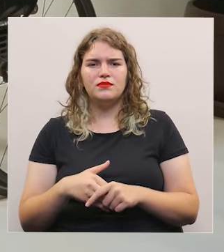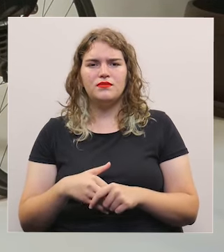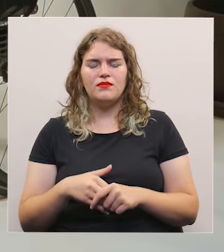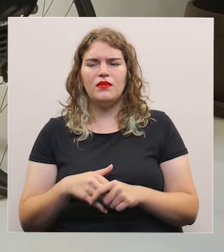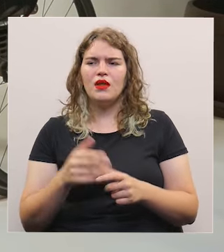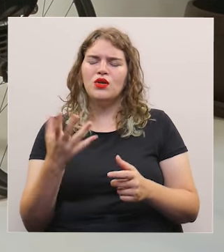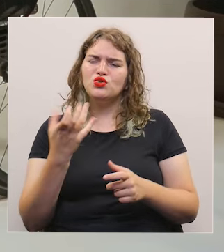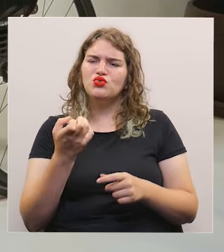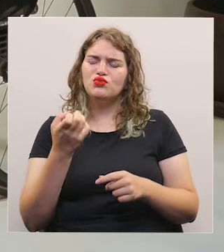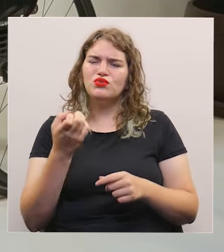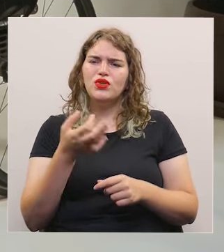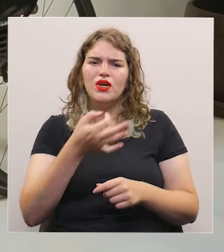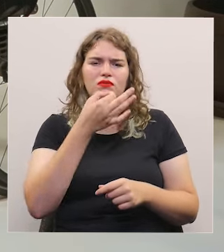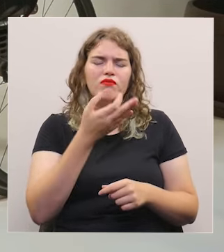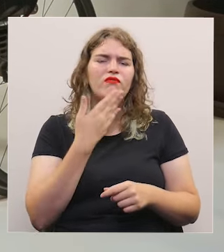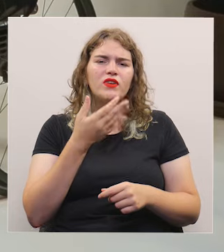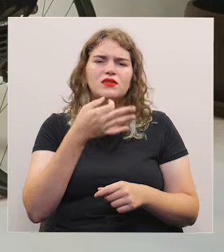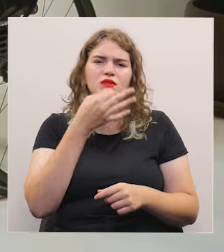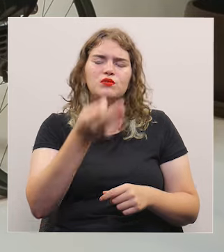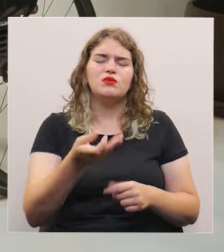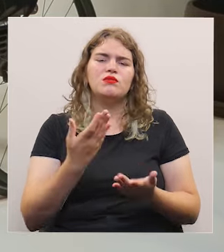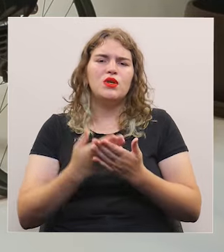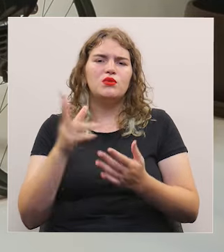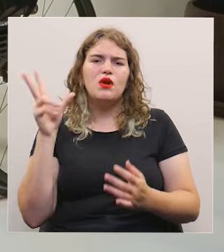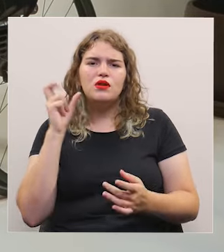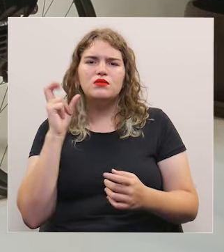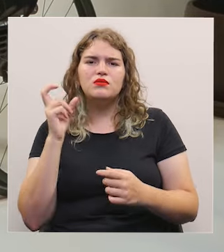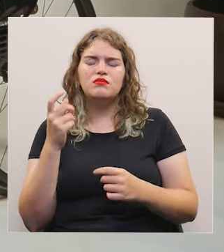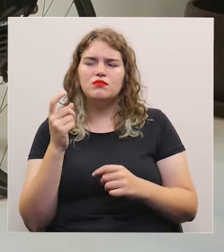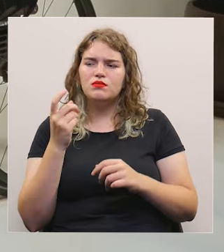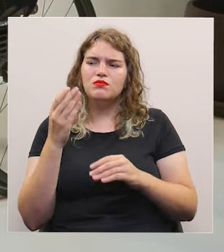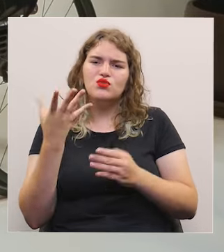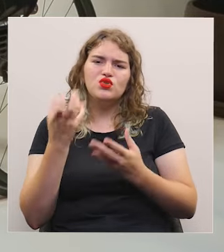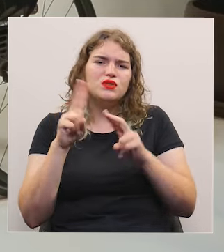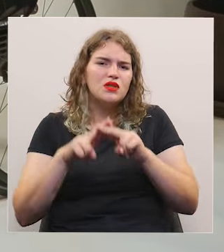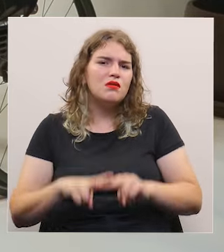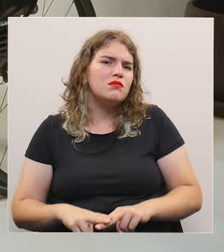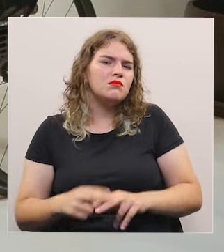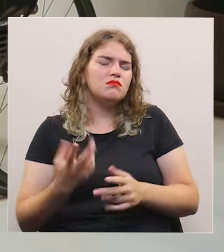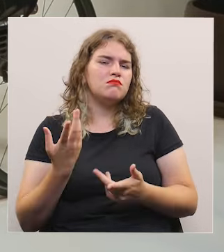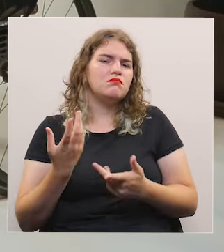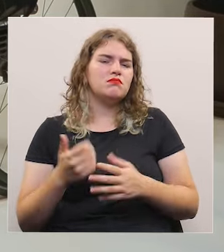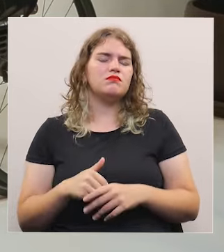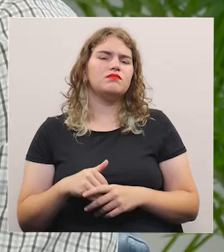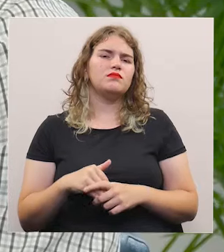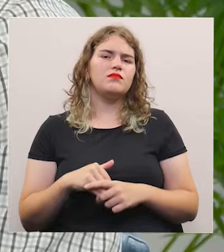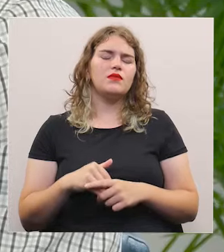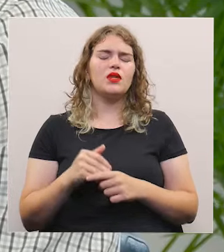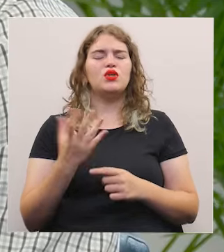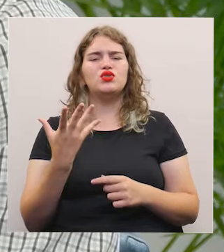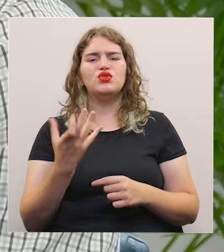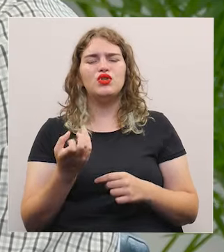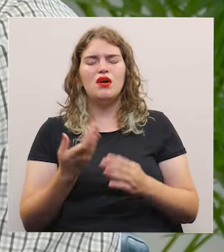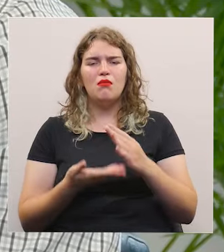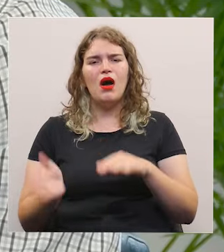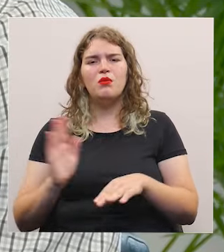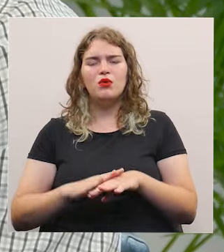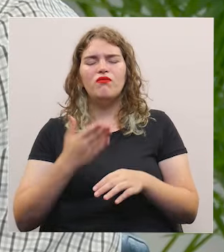Da, cu ce concluzii ați vrea să rămână cei care au urmărit emisiunea? Cu, cred că, cea